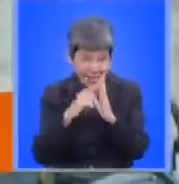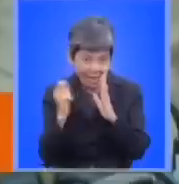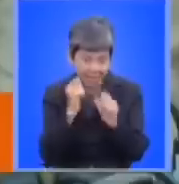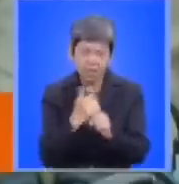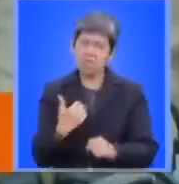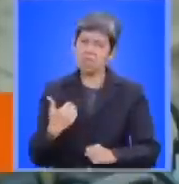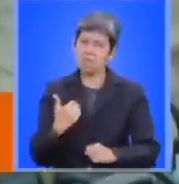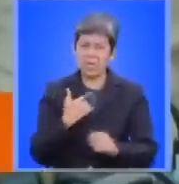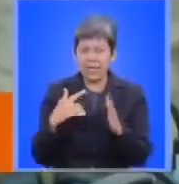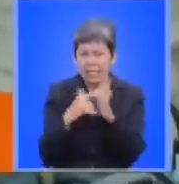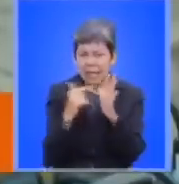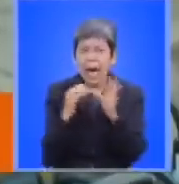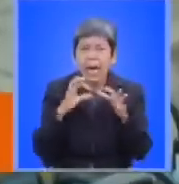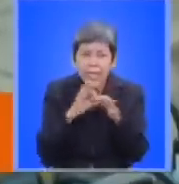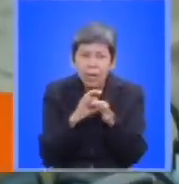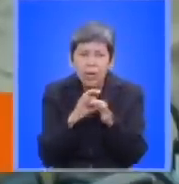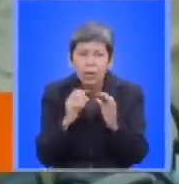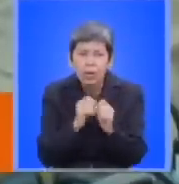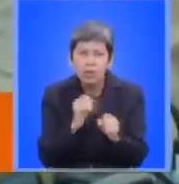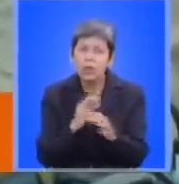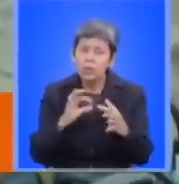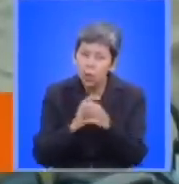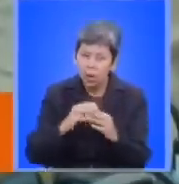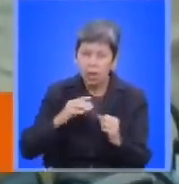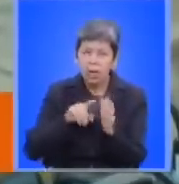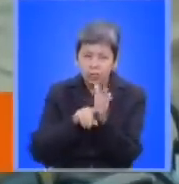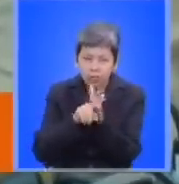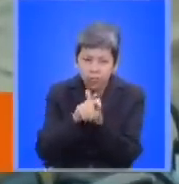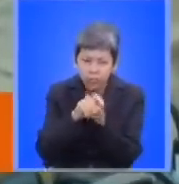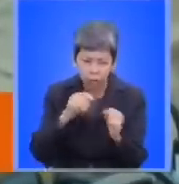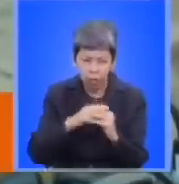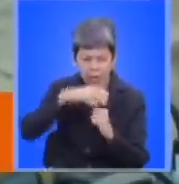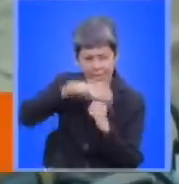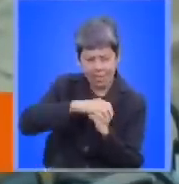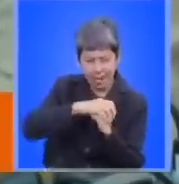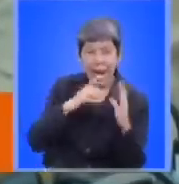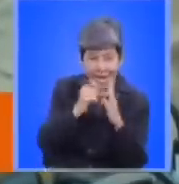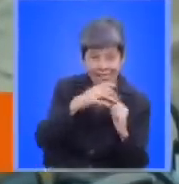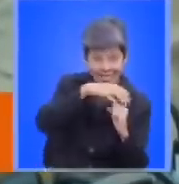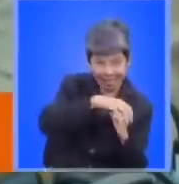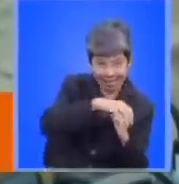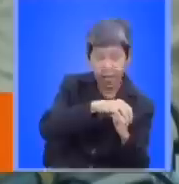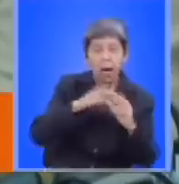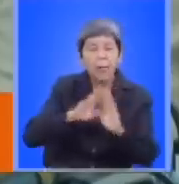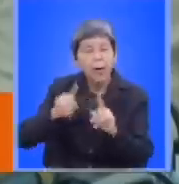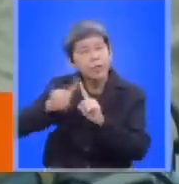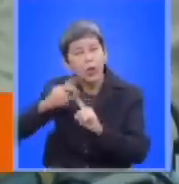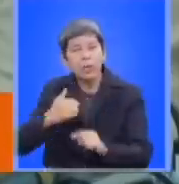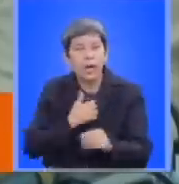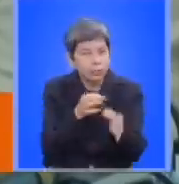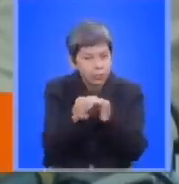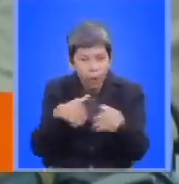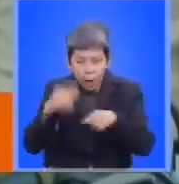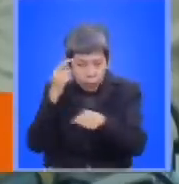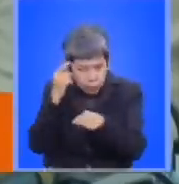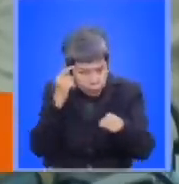องจากว่าเป็นยาที่ใช้สำหรับรับมือกับไวรัสเอสที่ดื้อยาไม่ใช่ยาสูตรแรกเพราะฉะนั้นนี่คืออยากจะทำความเข้าใจกับภาคประชาช